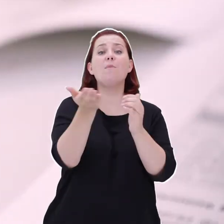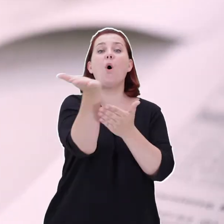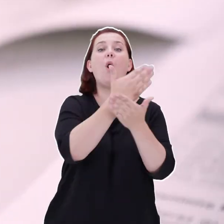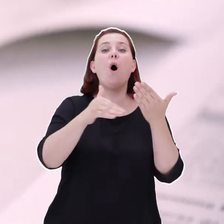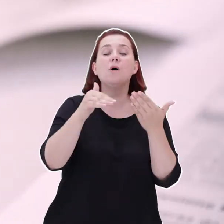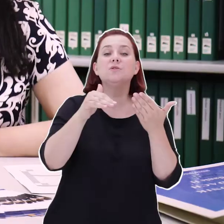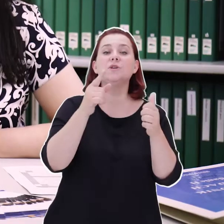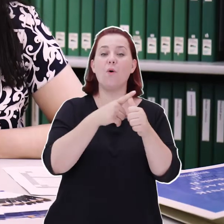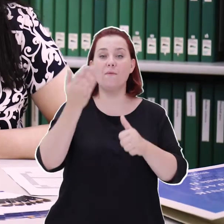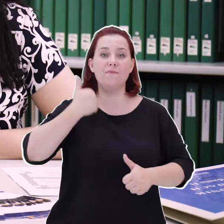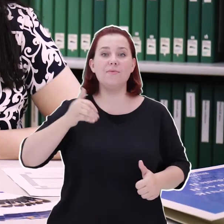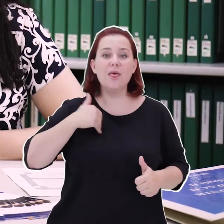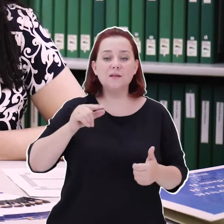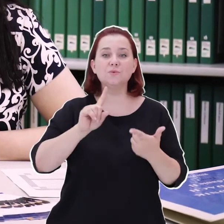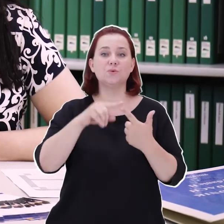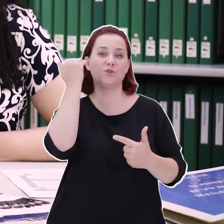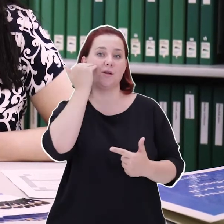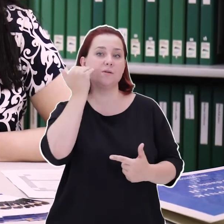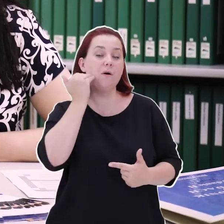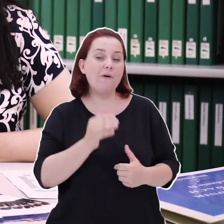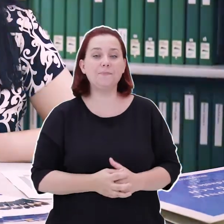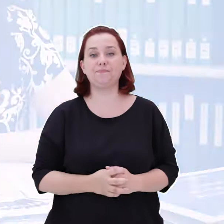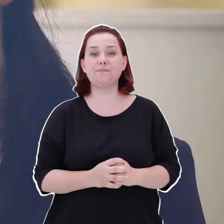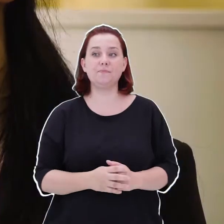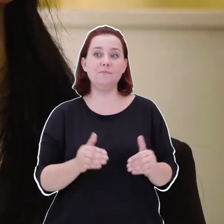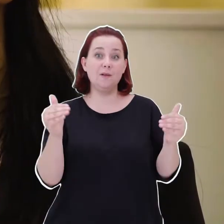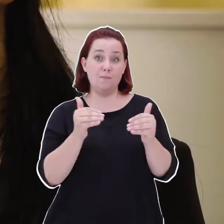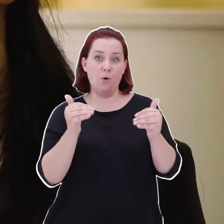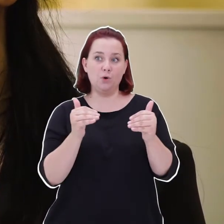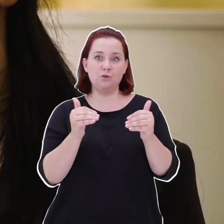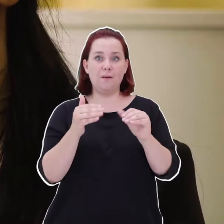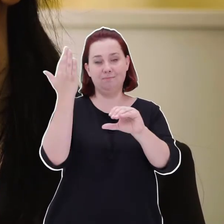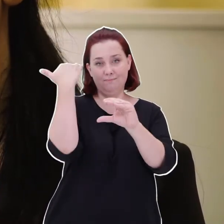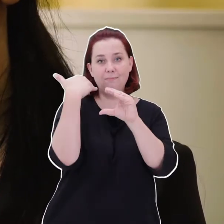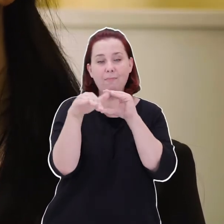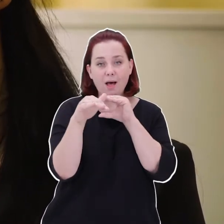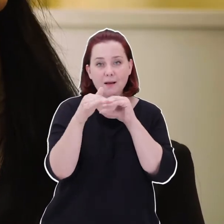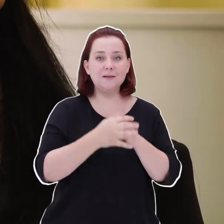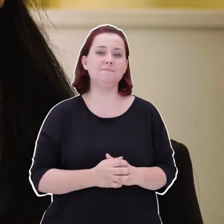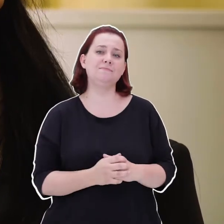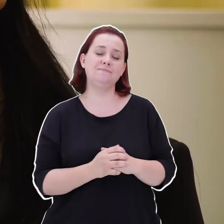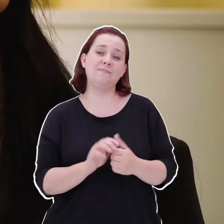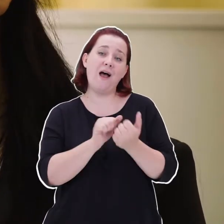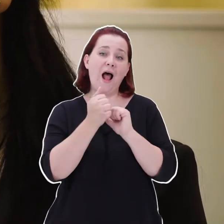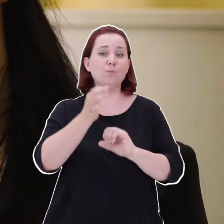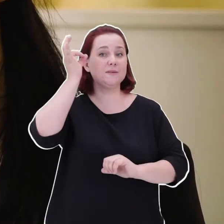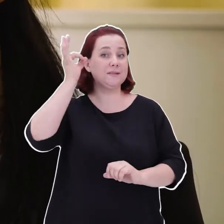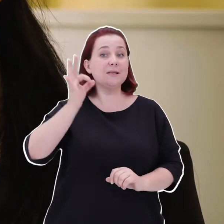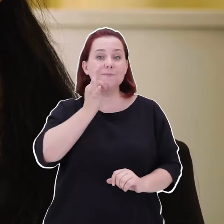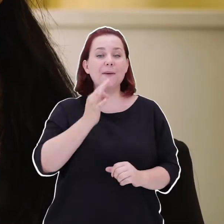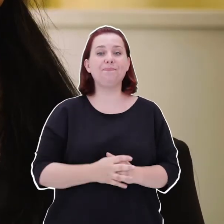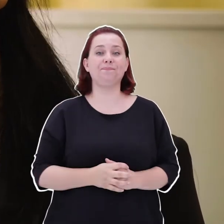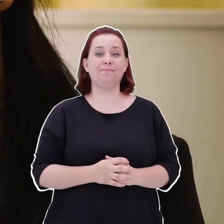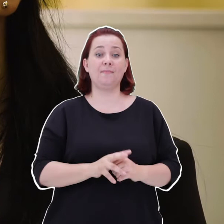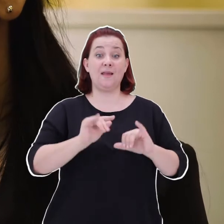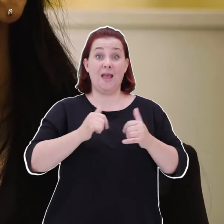filii Wojewódzkiego Urzędu Pracy w Katowicach, czyli w Bielsku i w Częstochowie. Można za pomocą drogi mailowej, bądź poprzez